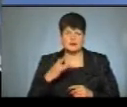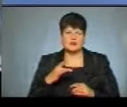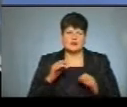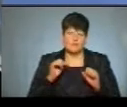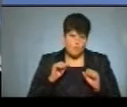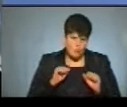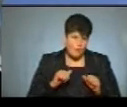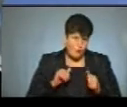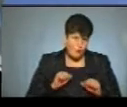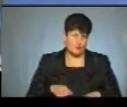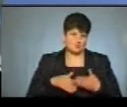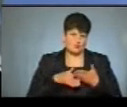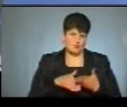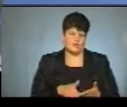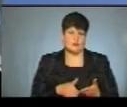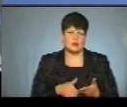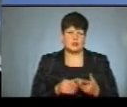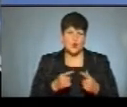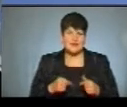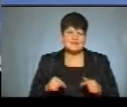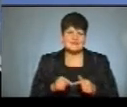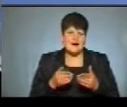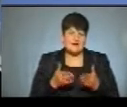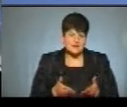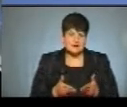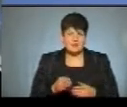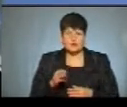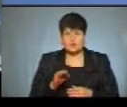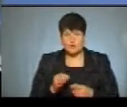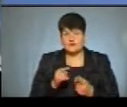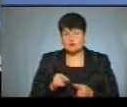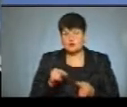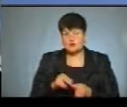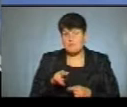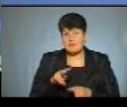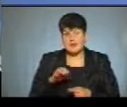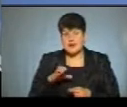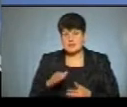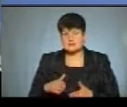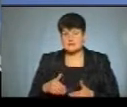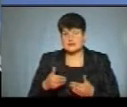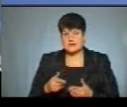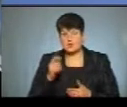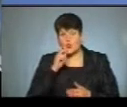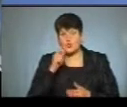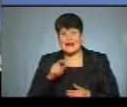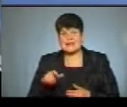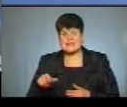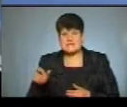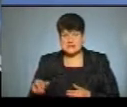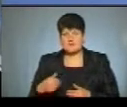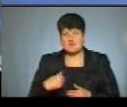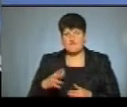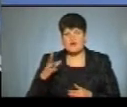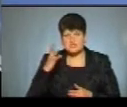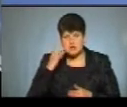допомагати інституційним організаціям, то, відповідно, пласт сьогодні звертається до українського суспільства, до українців, і ми вважаємо,